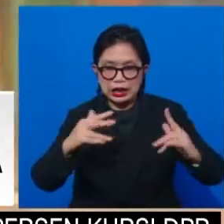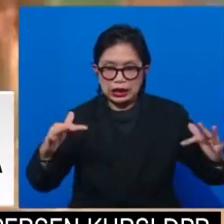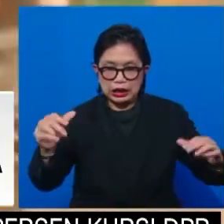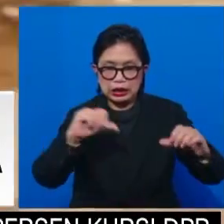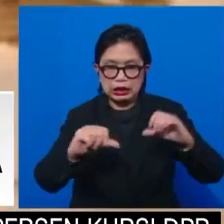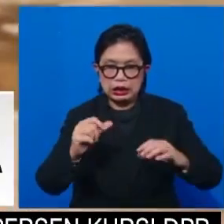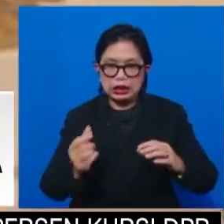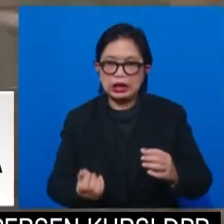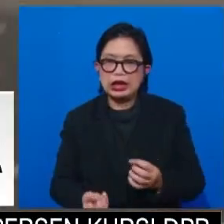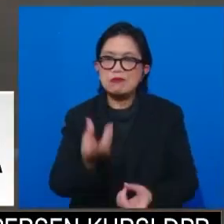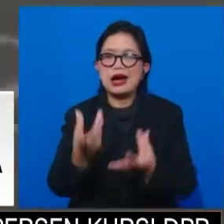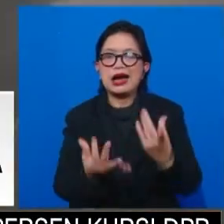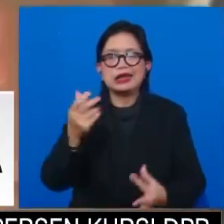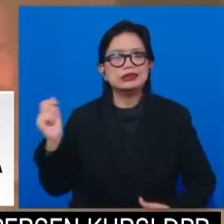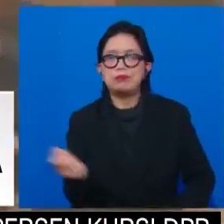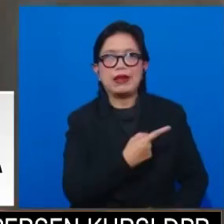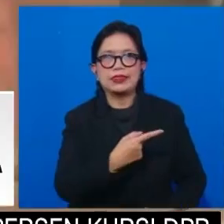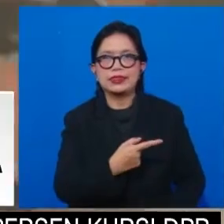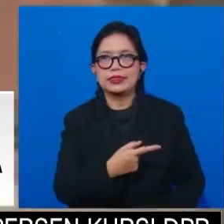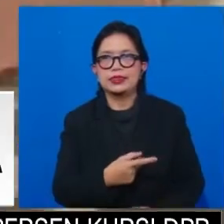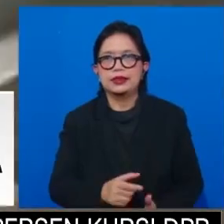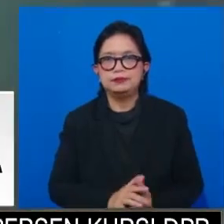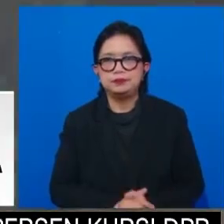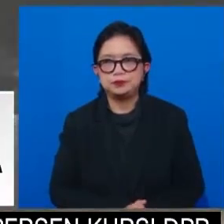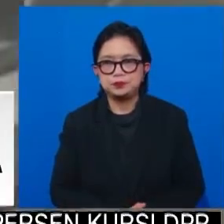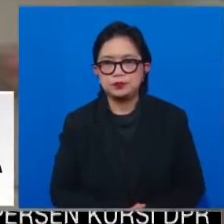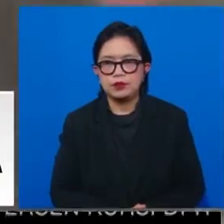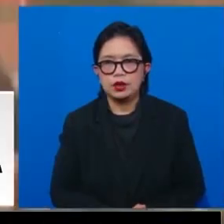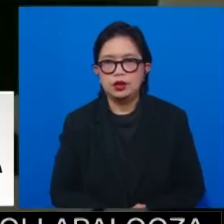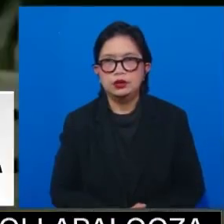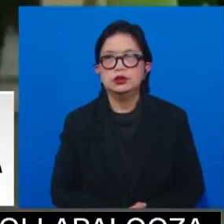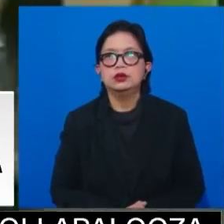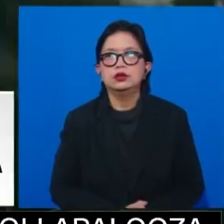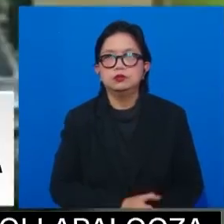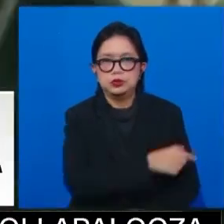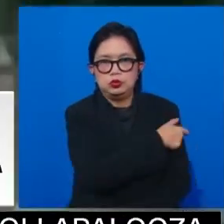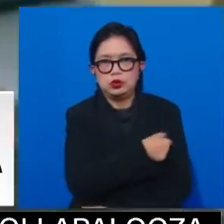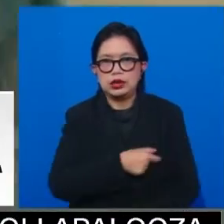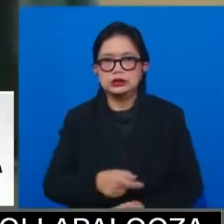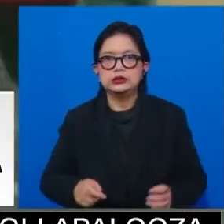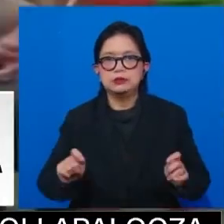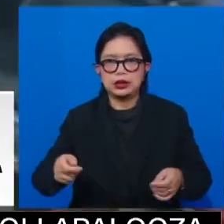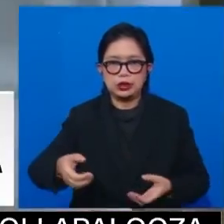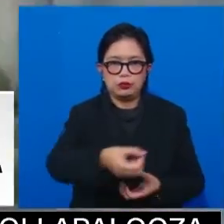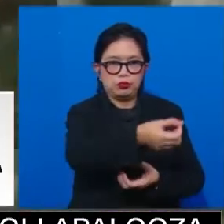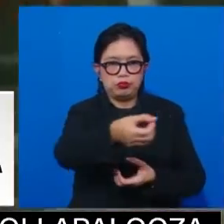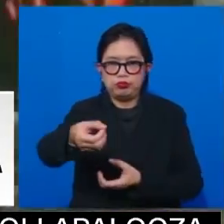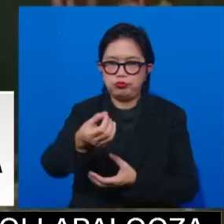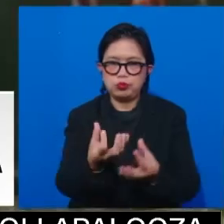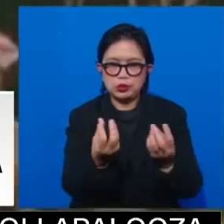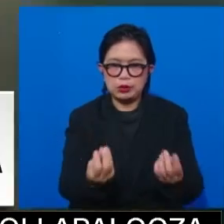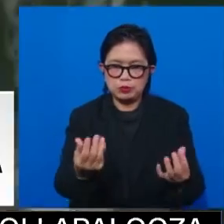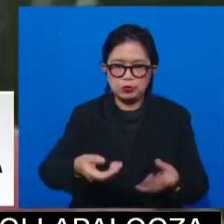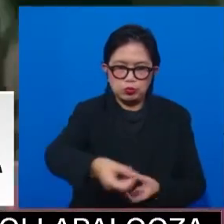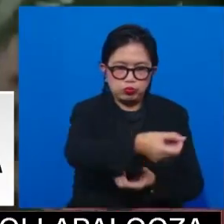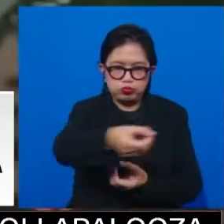membuat api dengan cepat membakar seluruh bangunan toko. Petugas menggunakan cairan busa untuk memadamkan api.